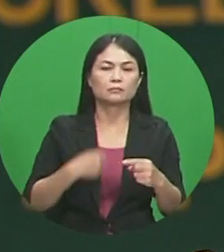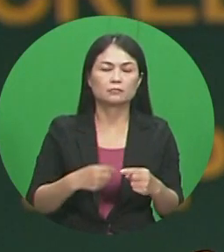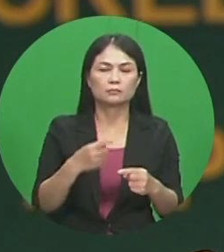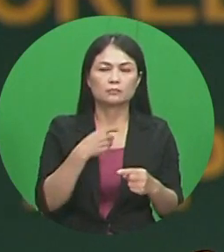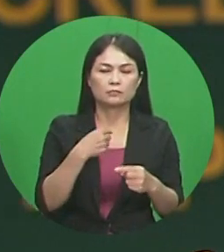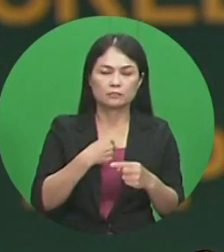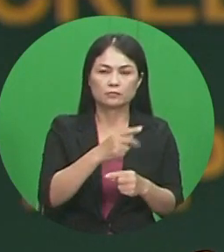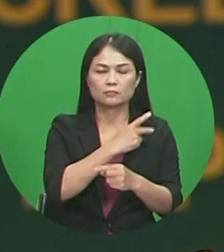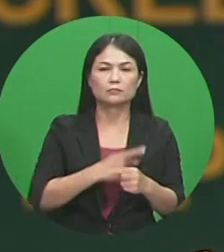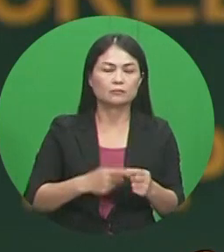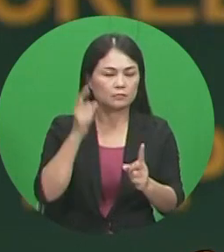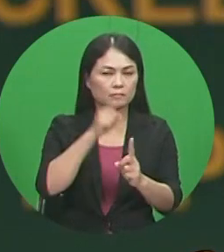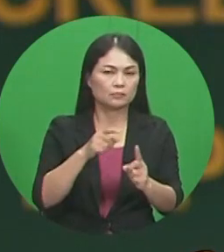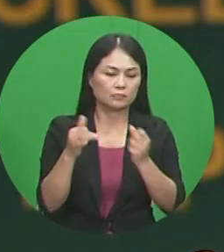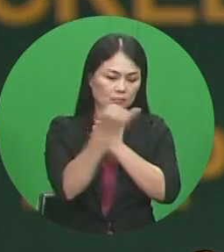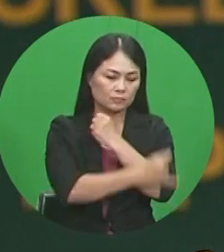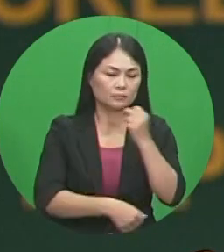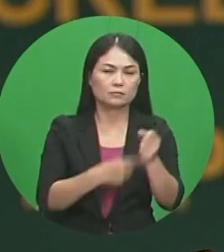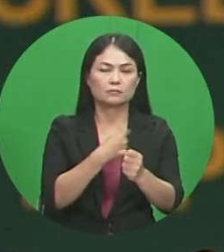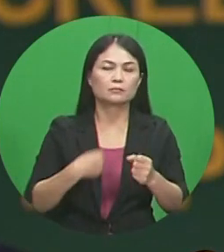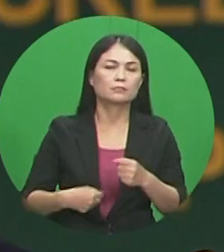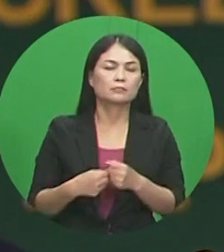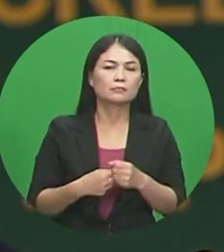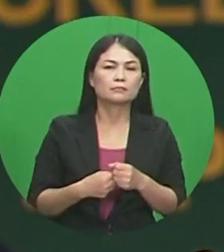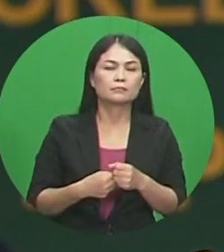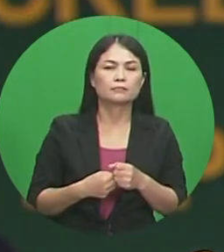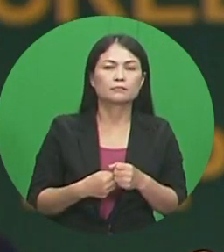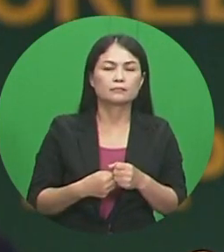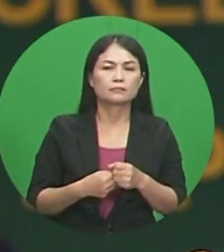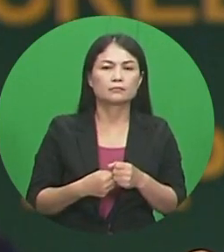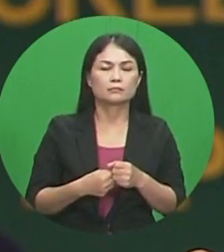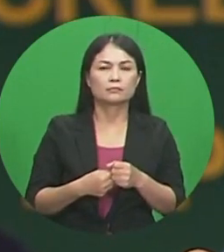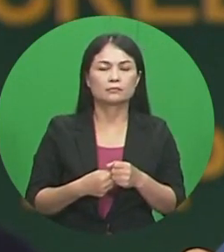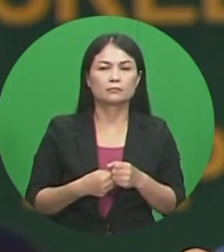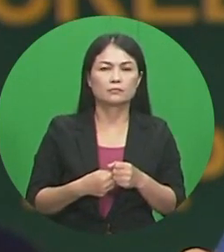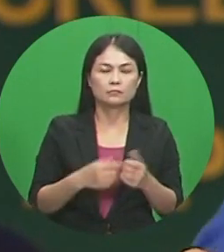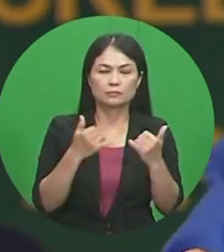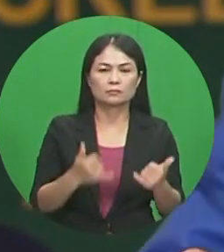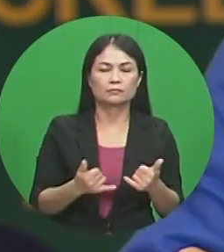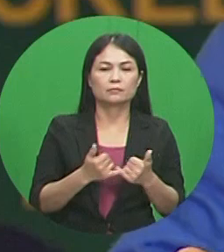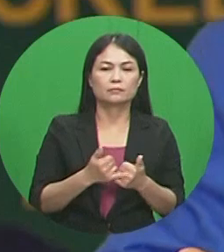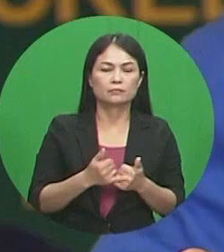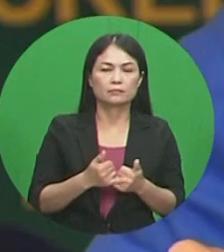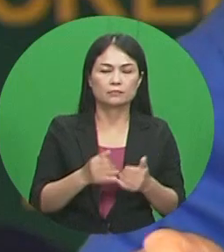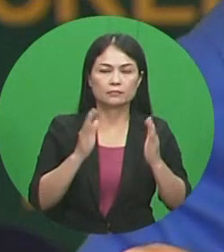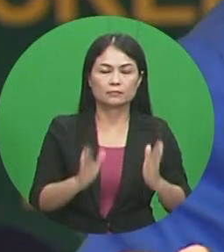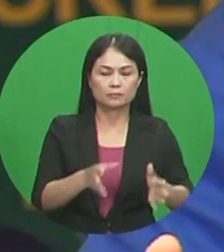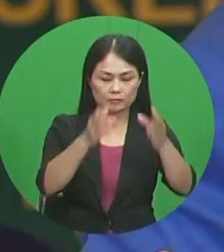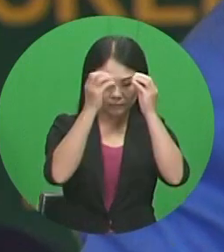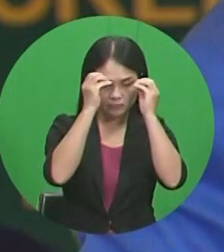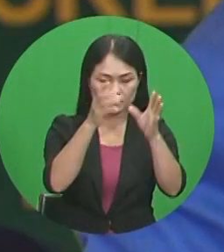ញុំប្រកាសណាខ្ញុំទៅកាន់ប្រទេសចិនហើយដែលឥឡូវនេះអ្នកសារព័ត៌